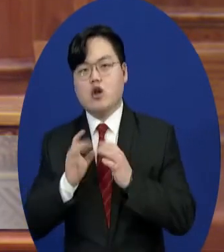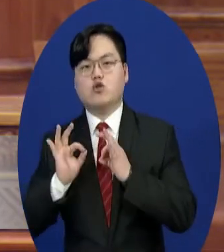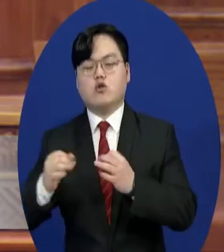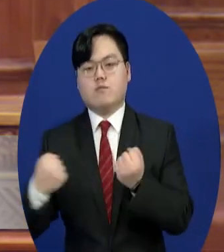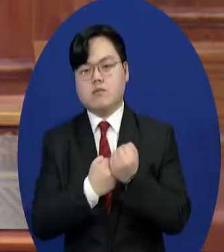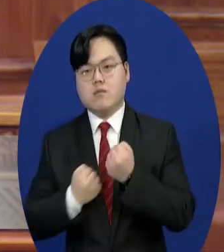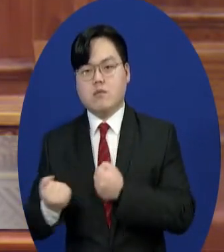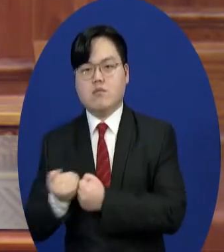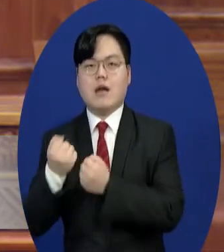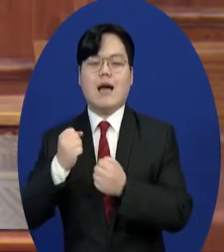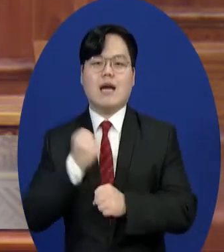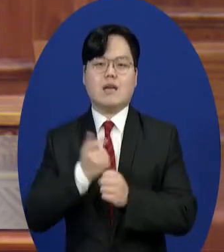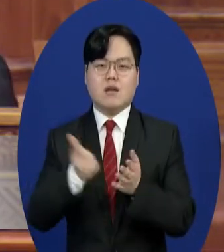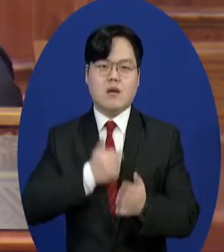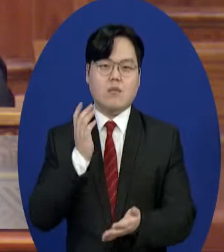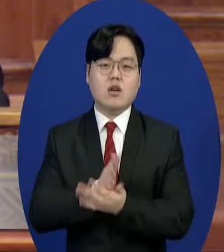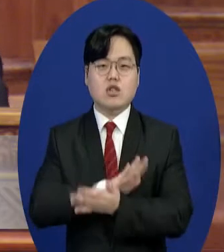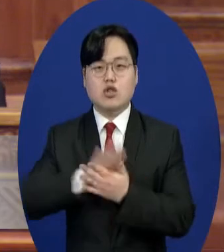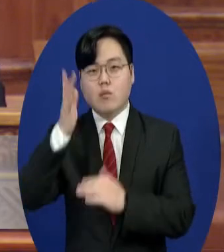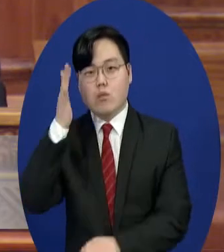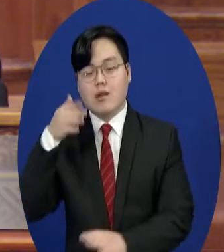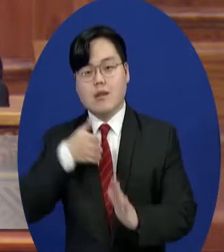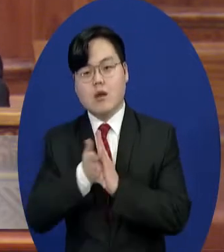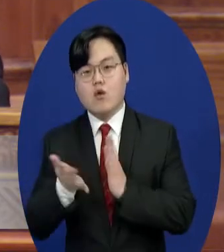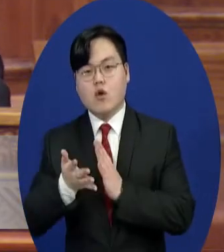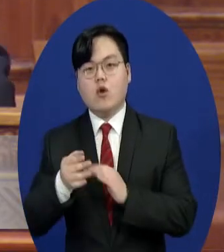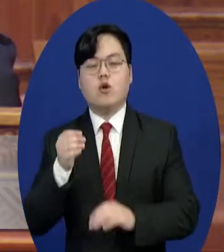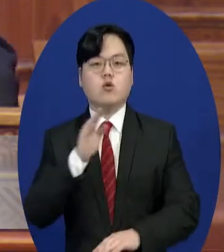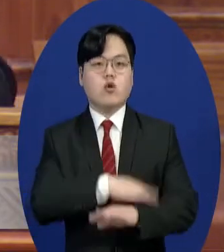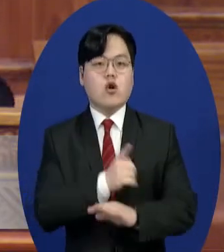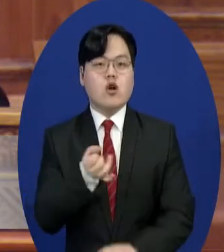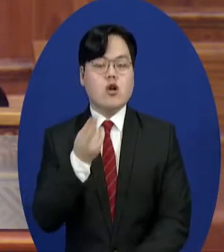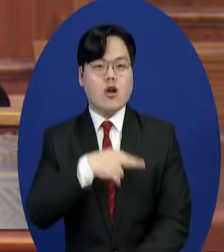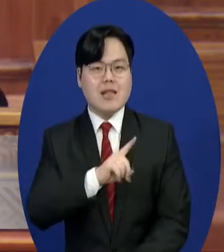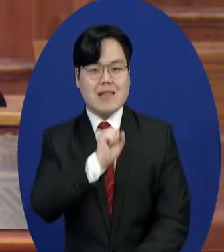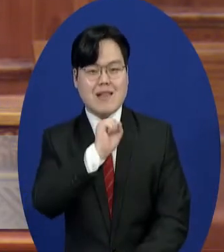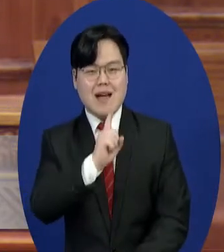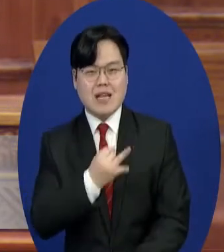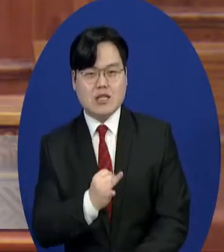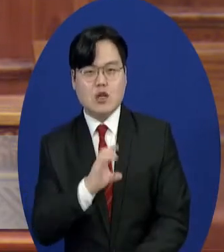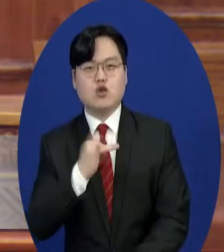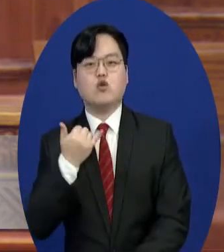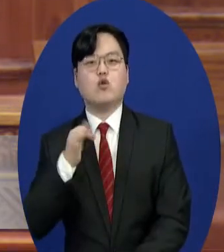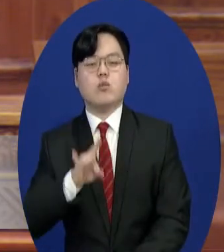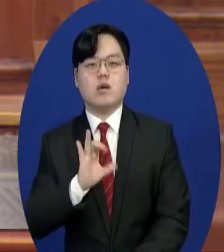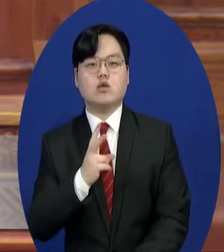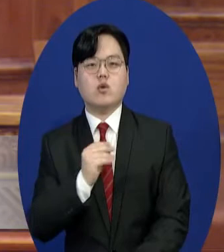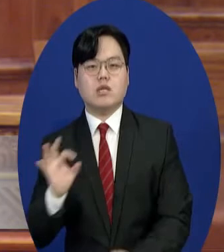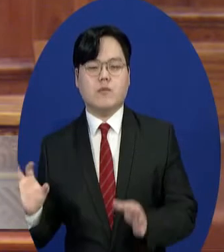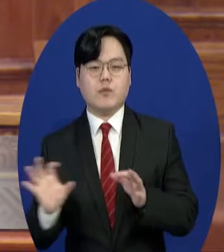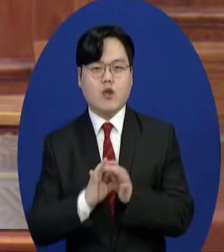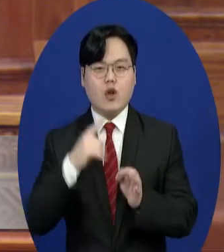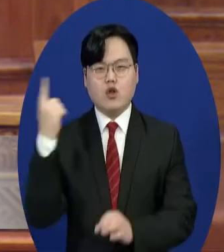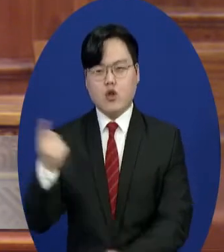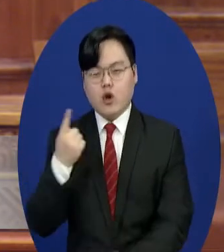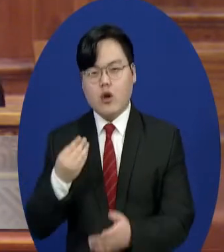ажиллах шаардлага байна. Шинэ сэргэлтийн бодлогын хүрээнд зүүн хот Азийн супер сүлжээнд холбогдож, хоёр хөршийг холбосон өндөр хүчтлийн цахилгаан